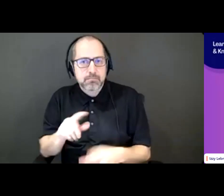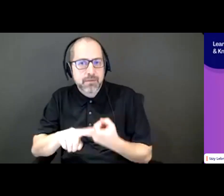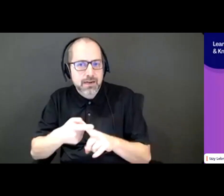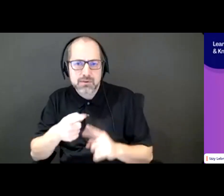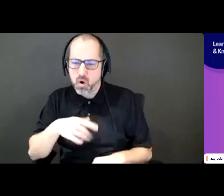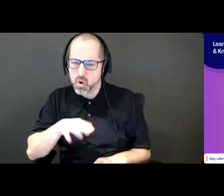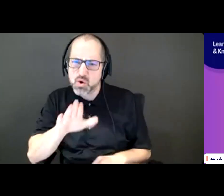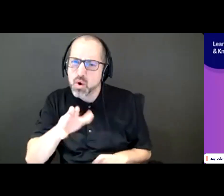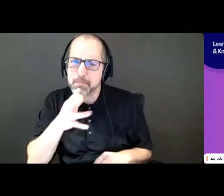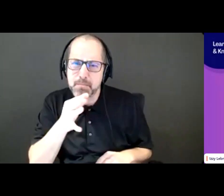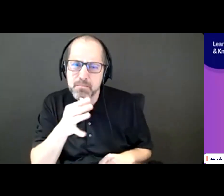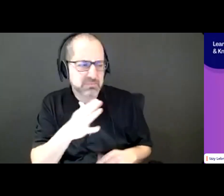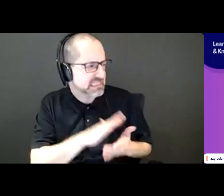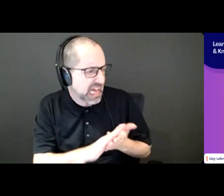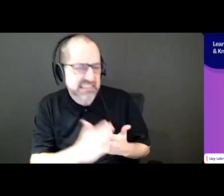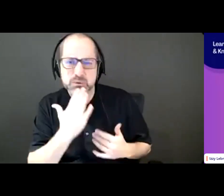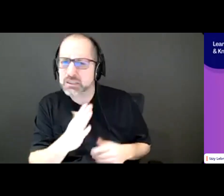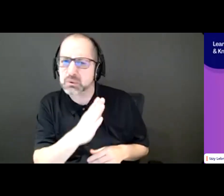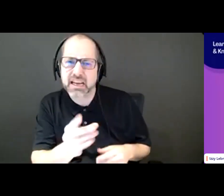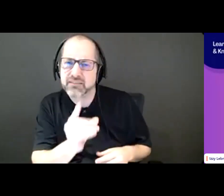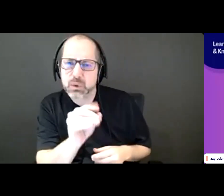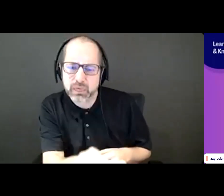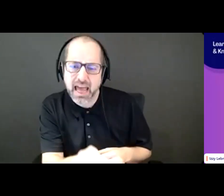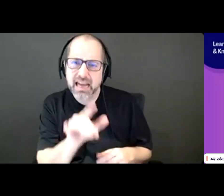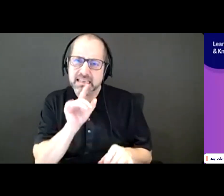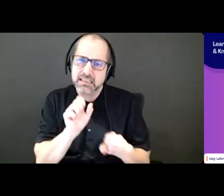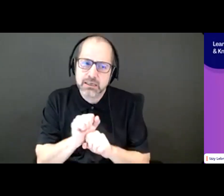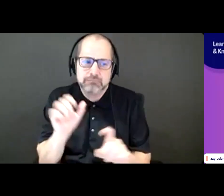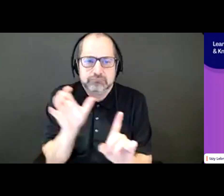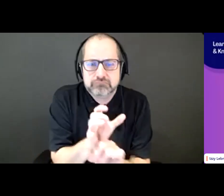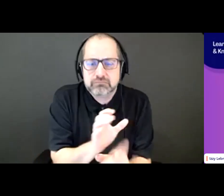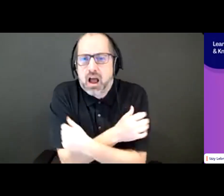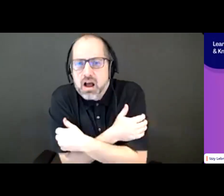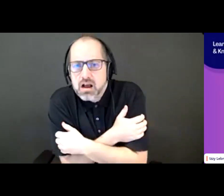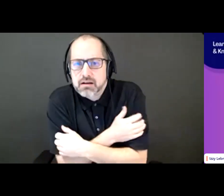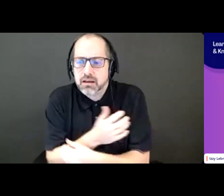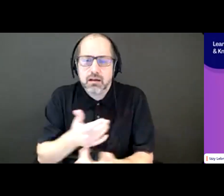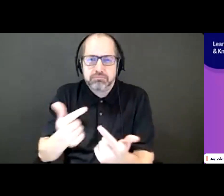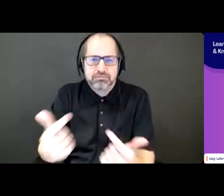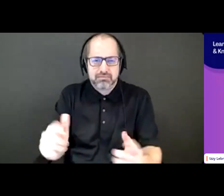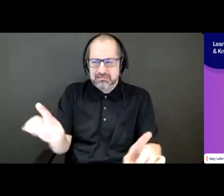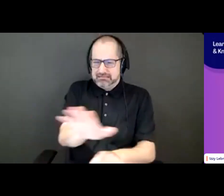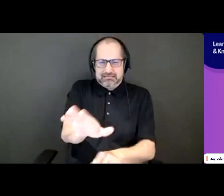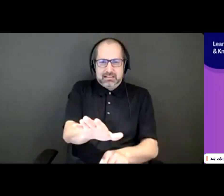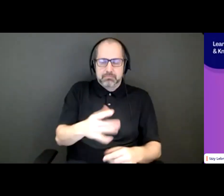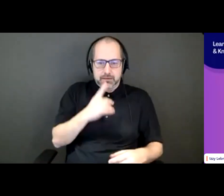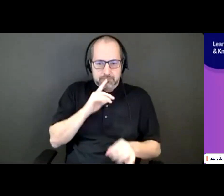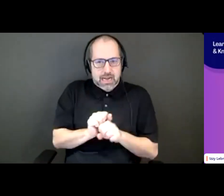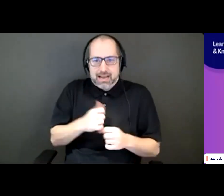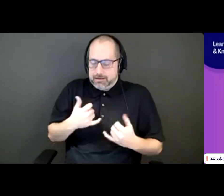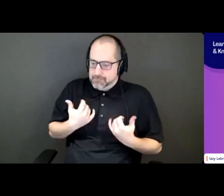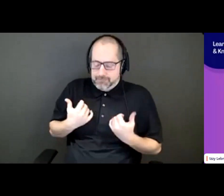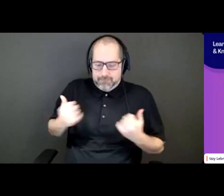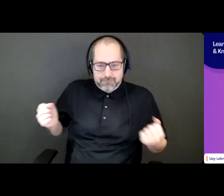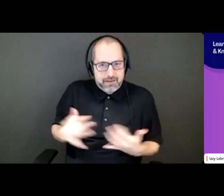disaient notamment ne ferait jamais ça même qui lui donnait des collègues alors que moi j'essayais de m'éloigner d'elle physiquement je